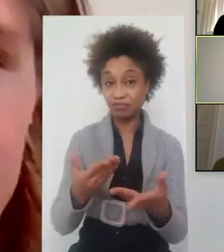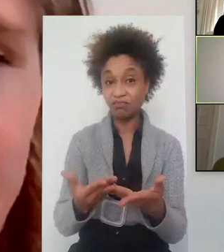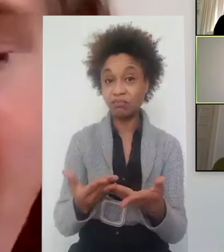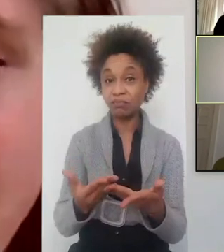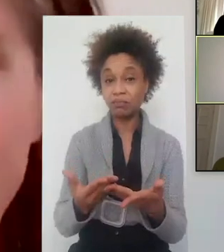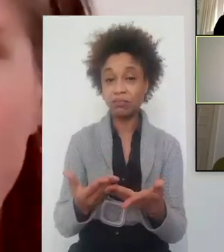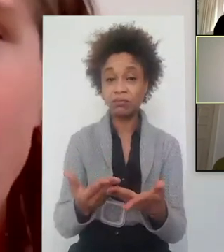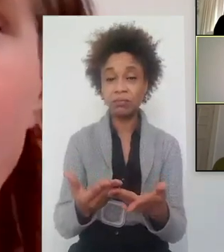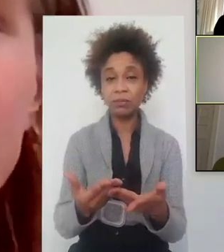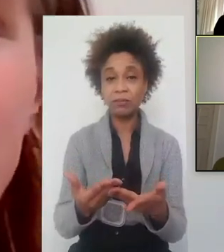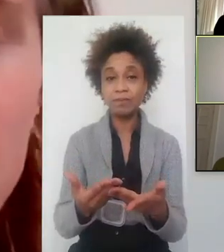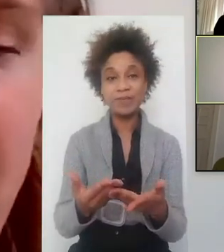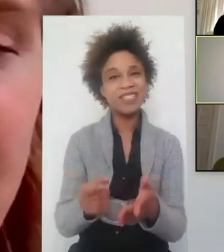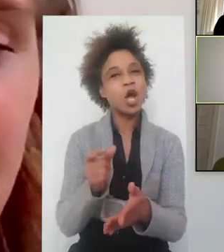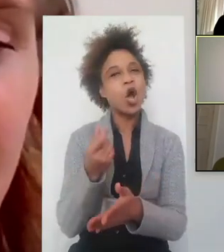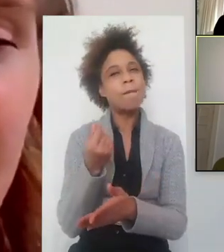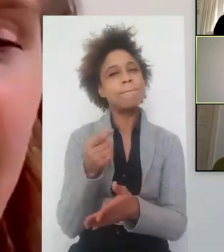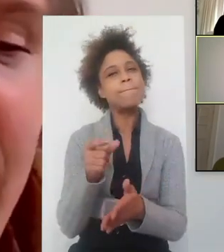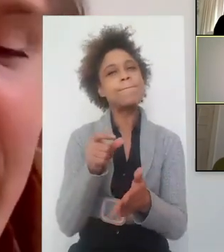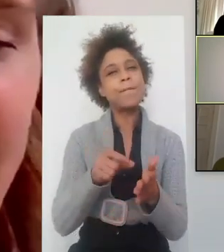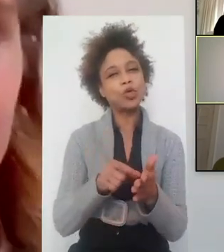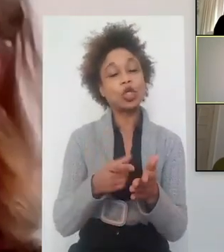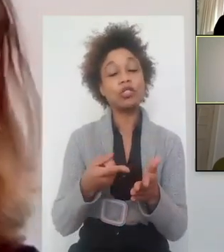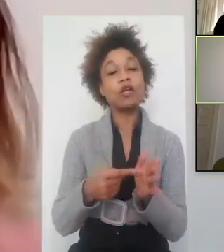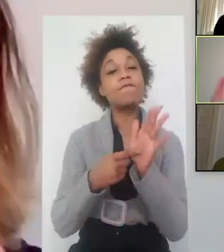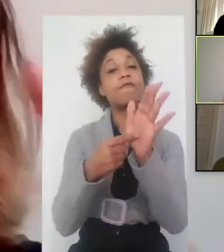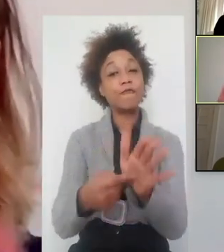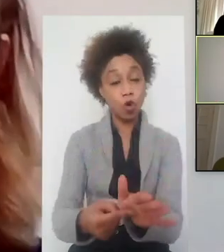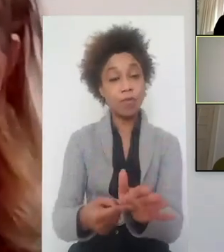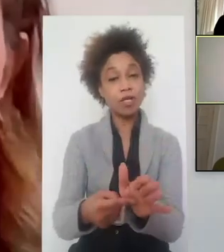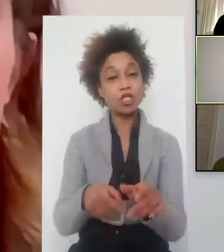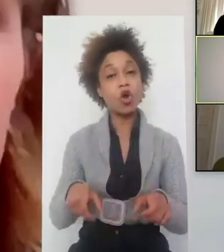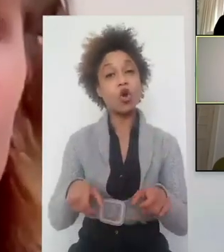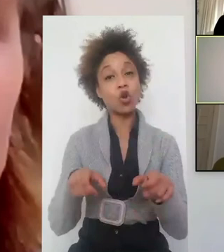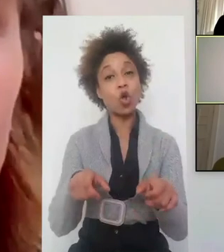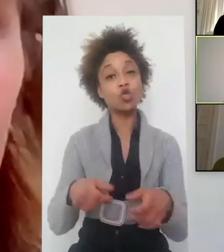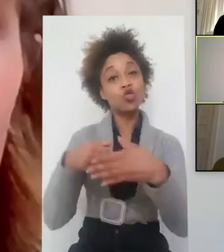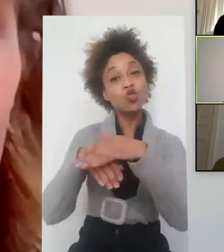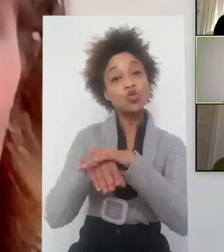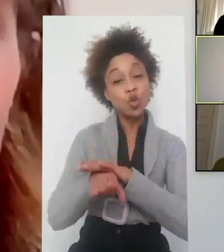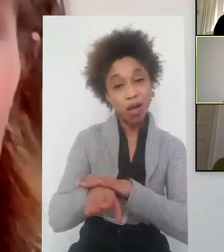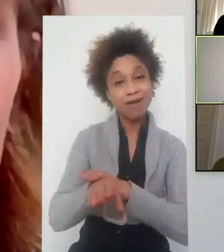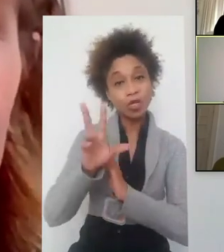praten met iedereen. We hadden het net over de website, dat je moet houden dus aan bepaalde regels.